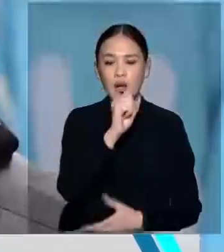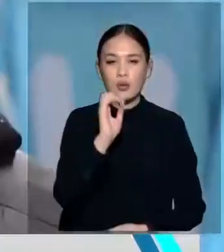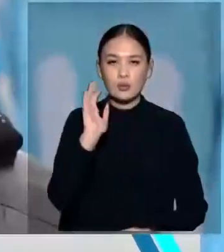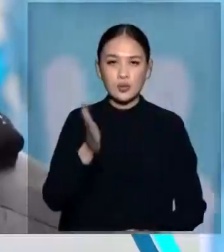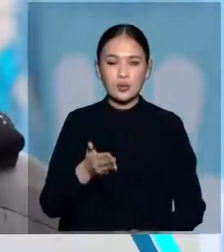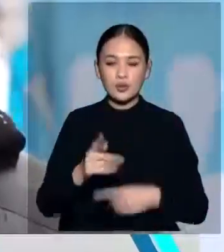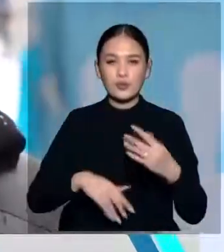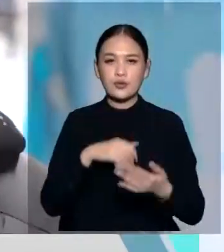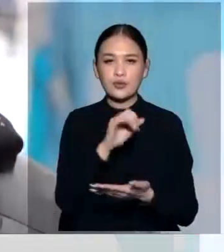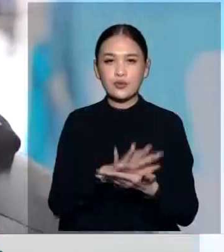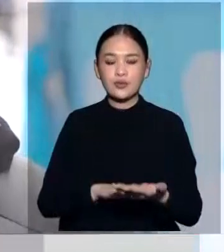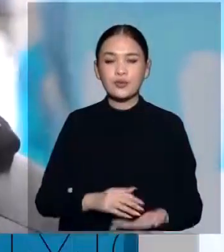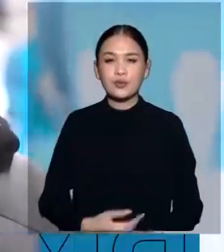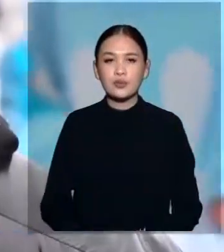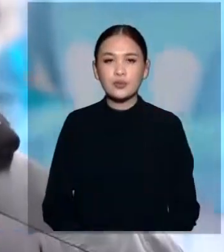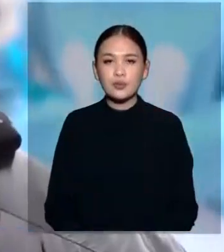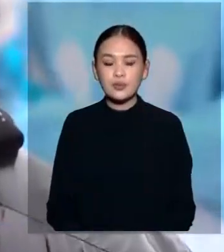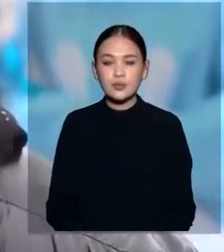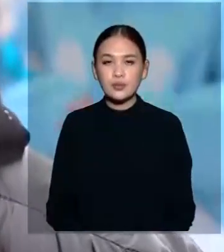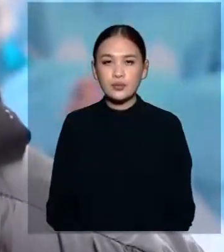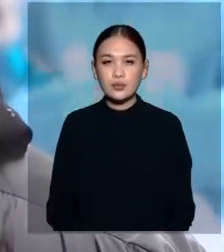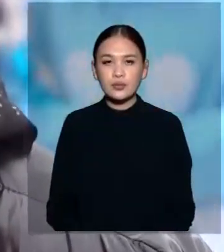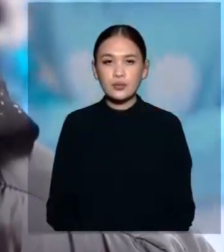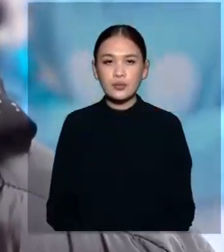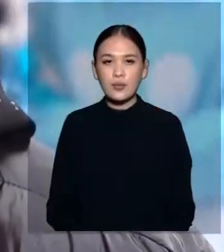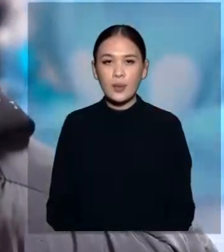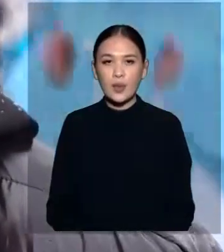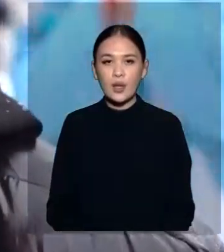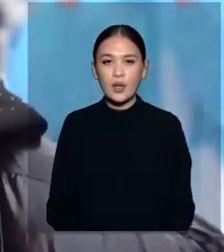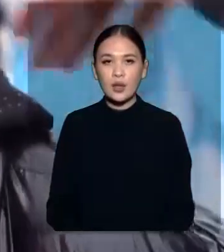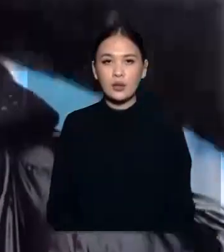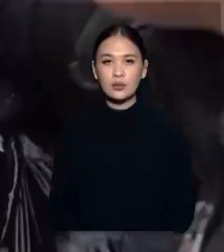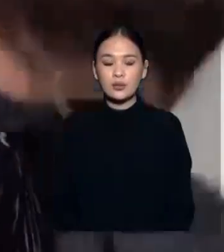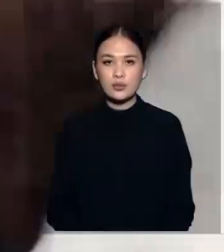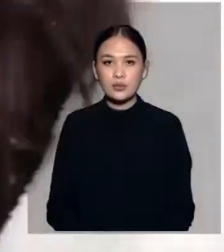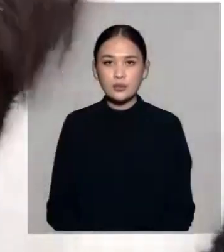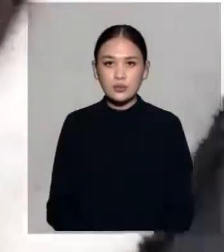Наталья Волкова, Дмитрий Ройс, Айзада Оразхан, Нурлан Бакыт, Лутауская область, Жибек Жолы.